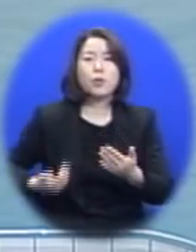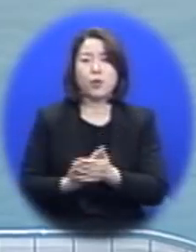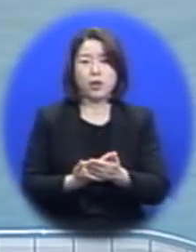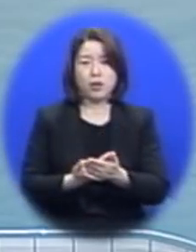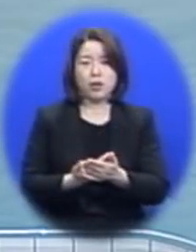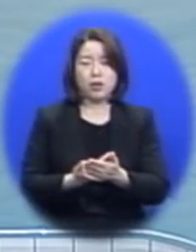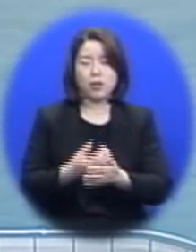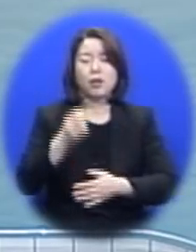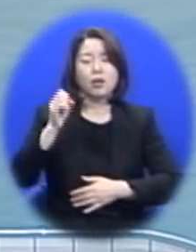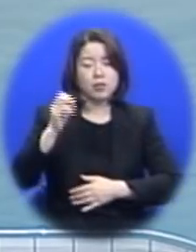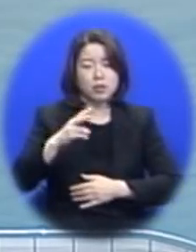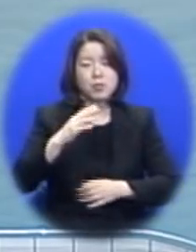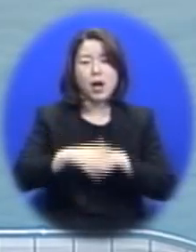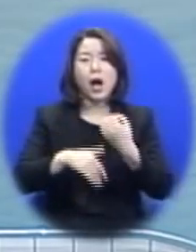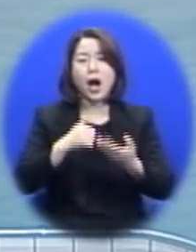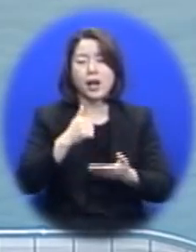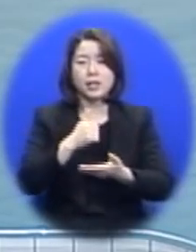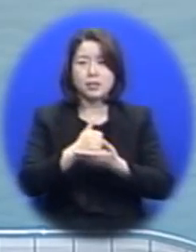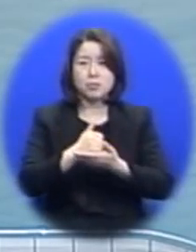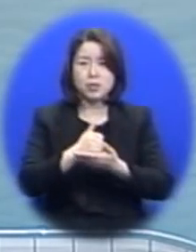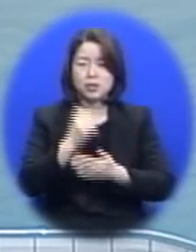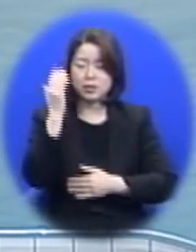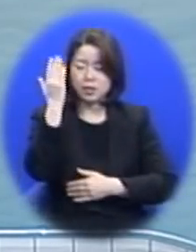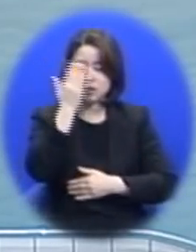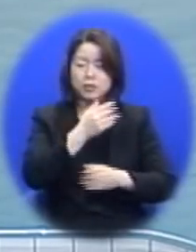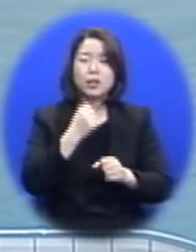정결하게 해줘요. 이것이 흰옷을 입는 거예요.